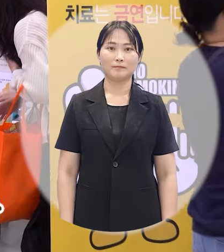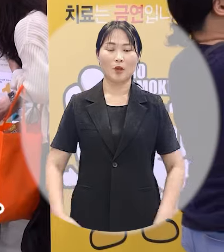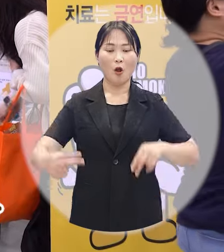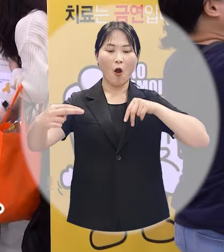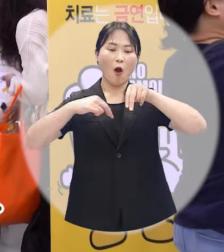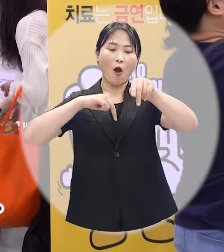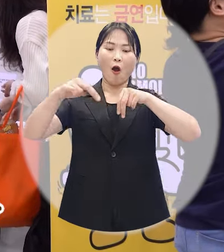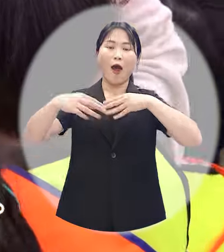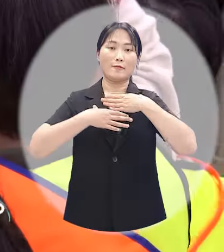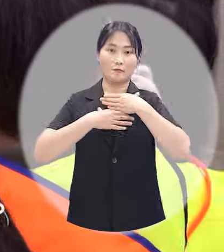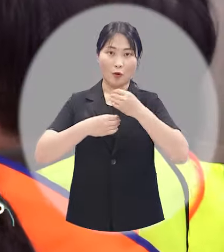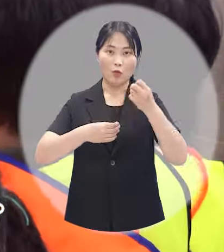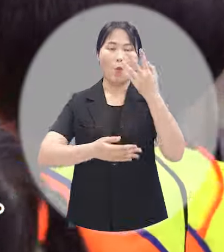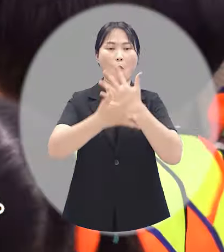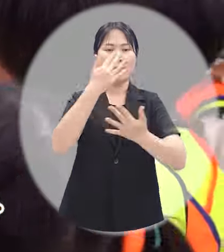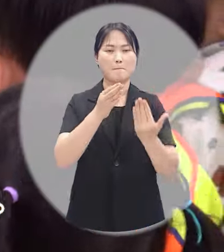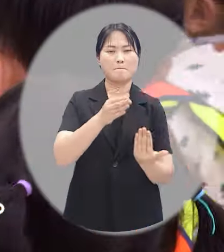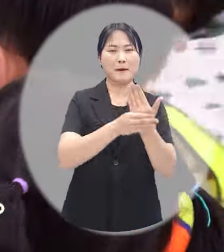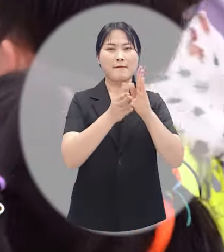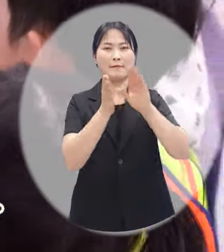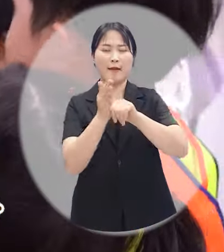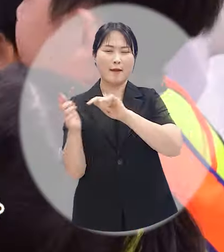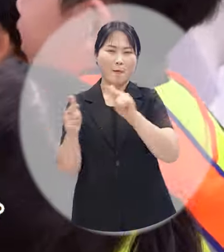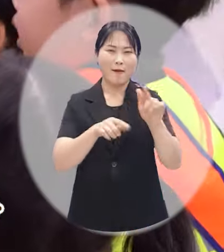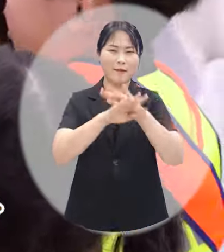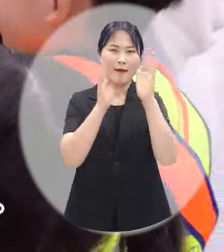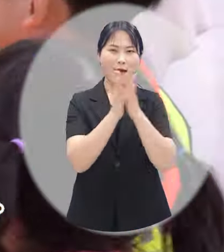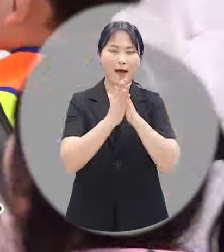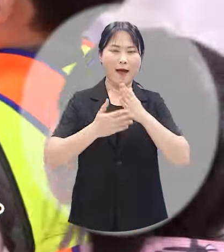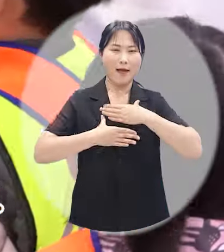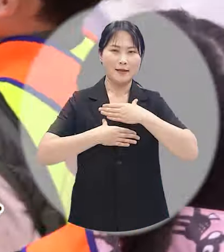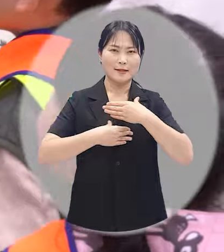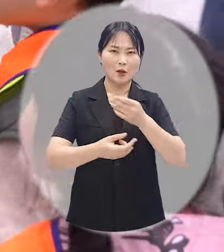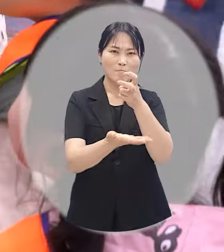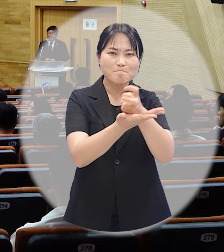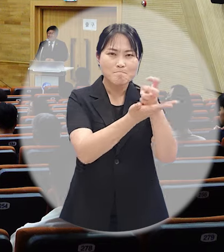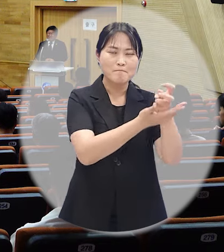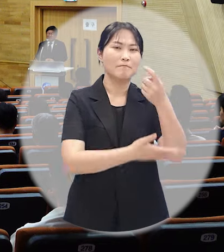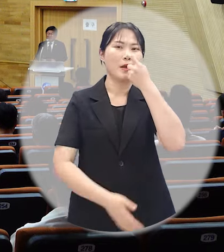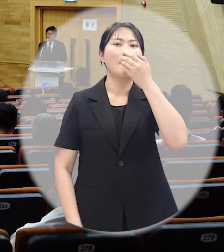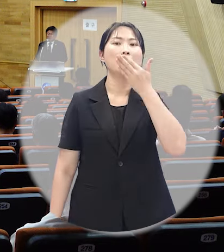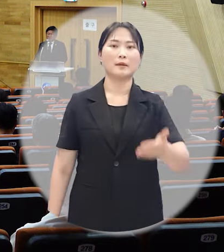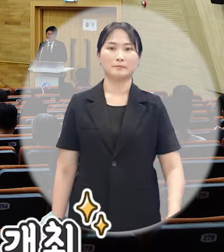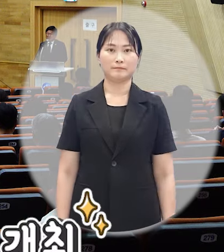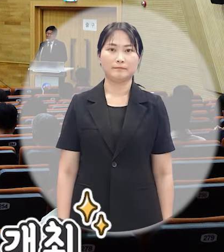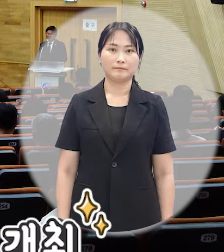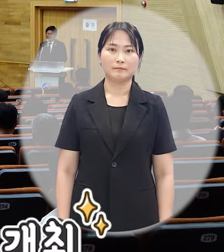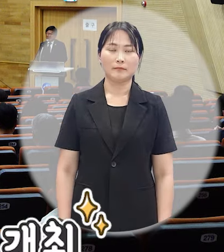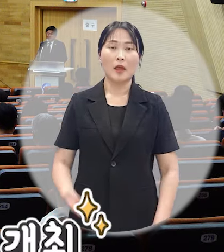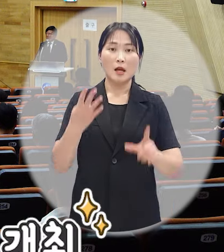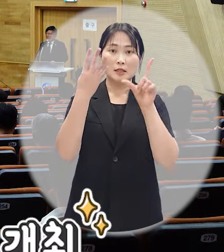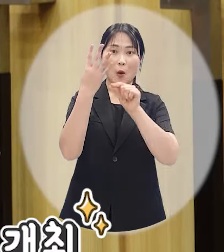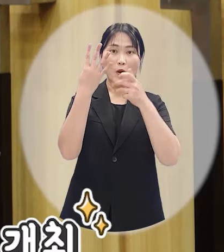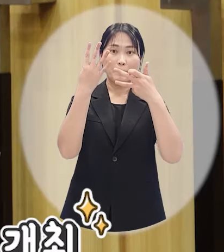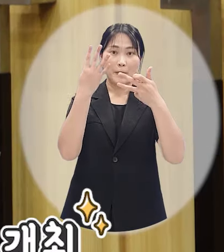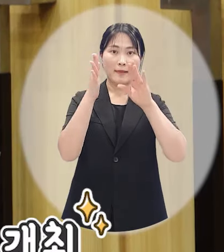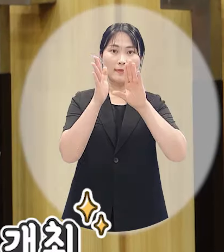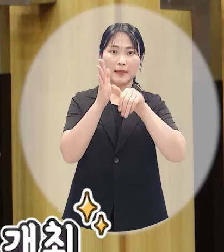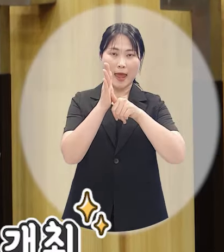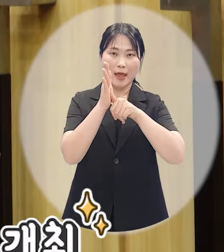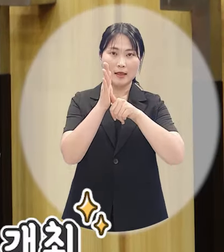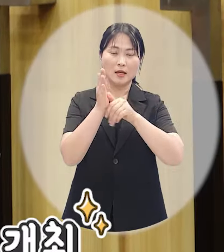안전은 물론 화재 대피 등 상황별 안전수칙을 몸으로 배울 수 있었습니다. 4월 18일에는 세월호 참사